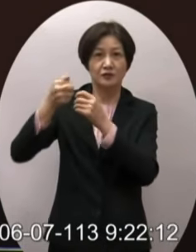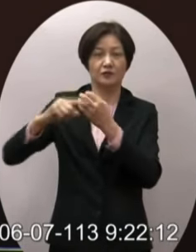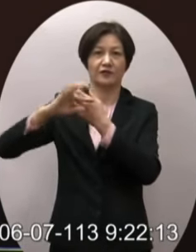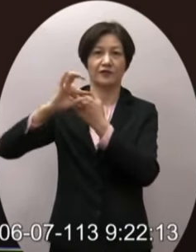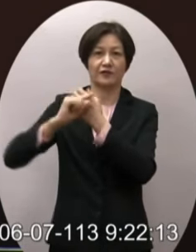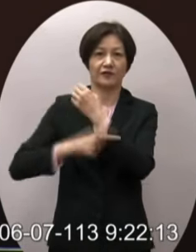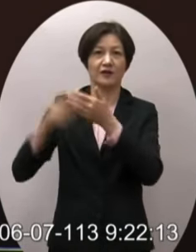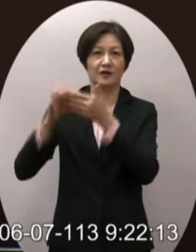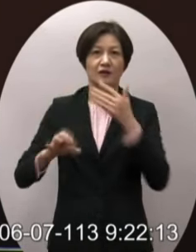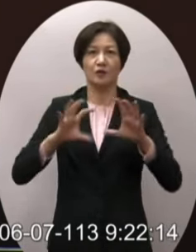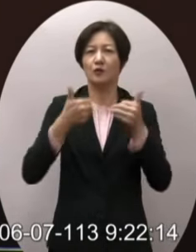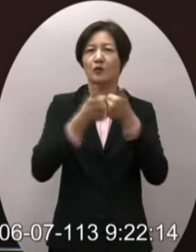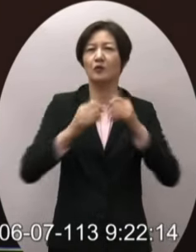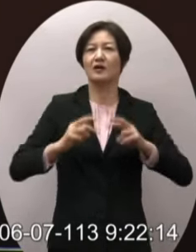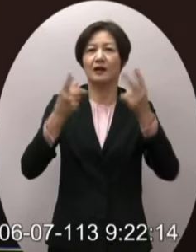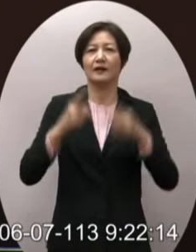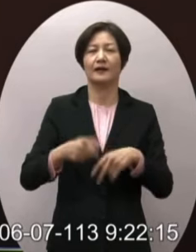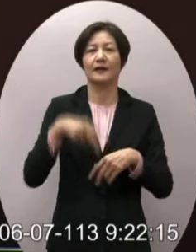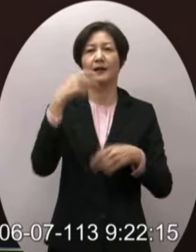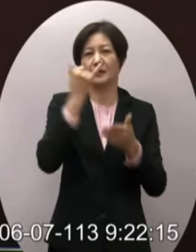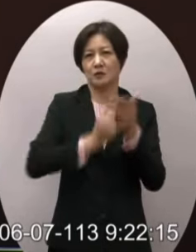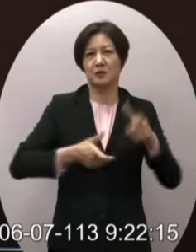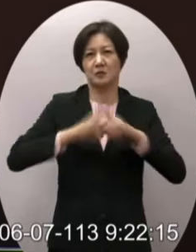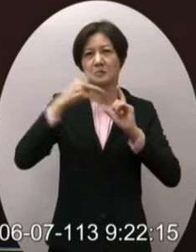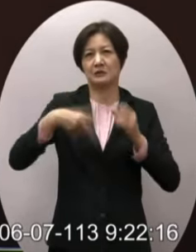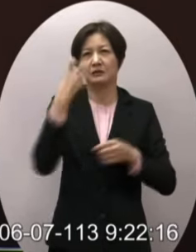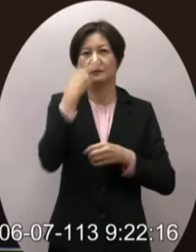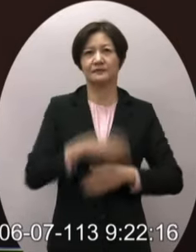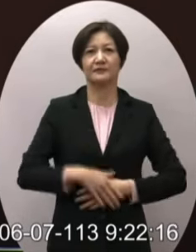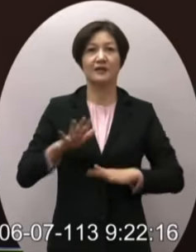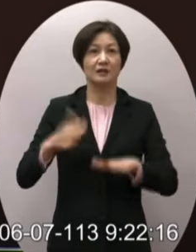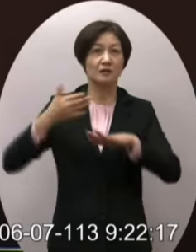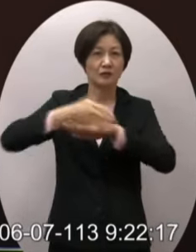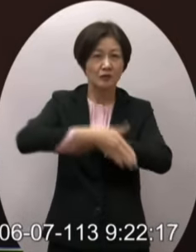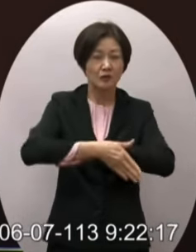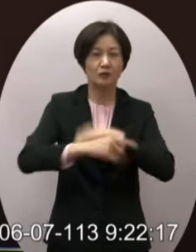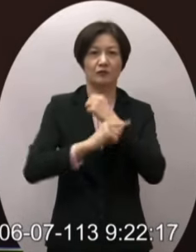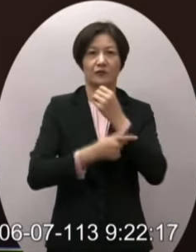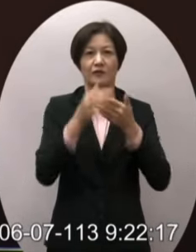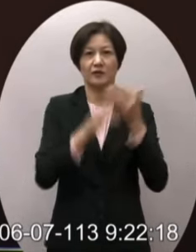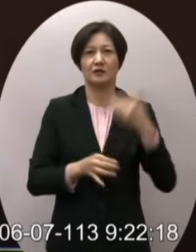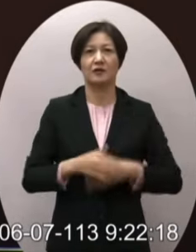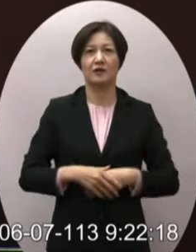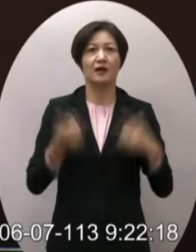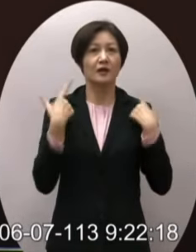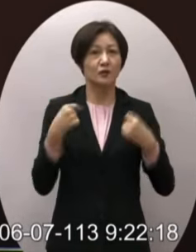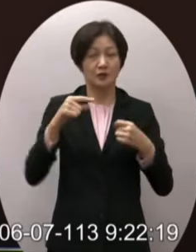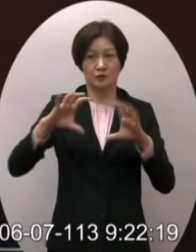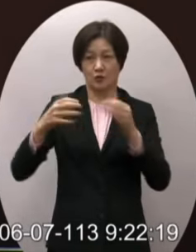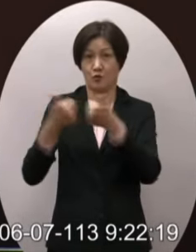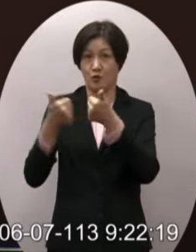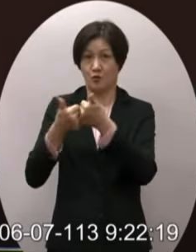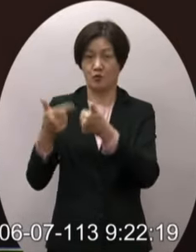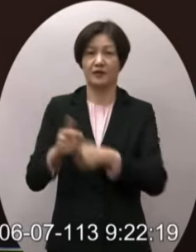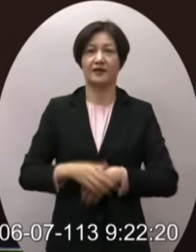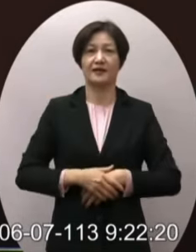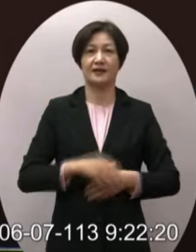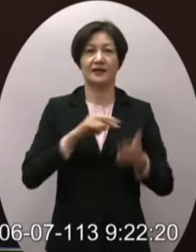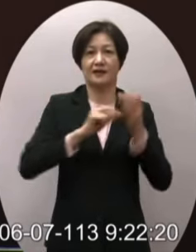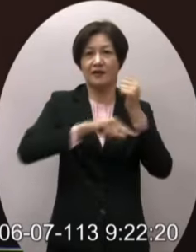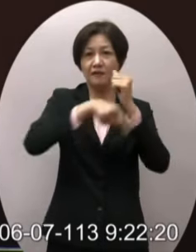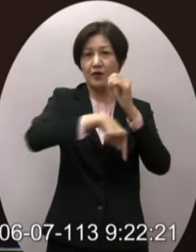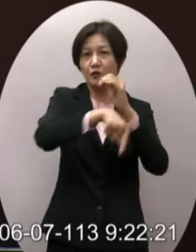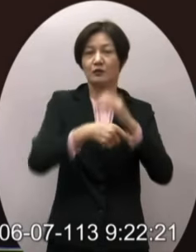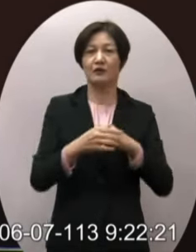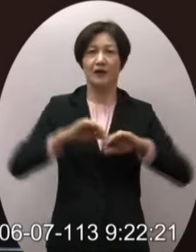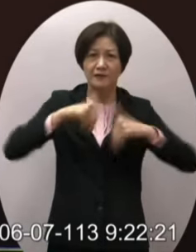就是国会改革法案提出复议。这次通过了国会改革法案，本体是国会本身，立法院的事居然